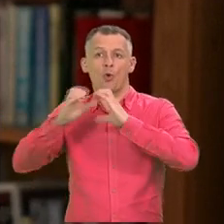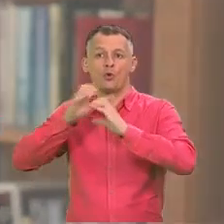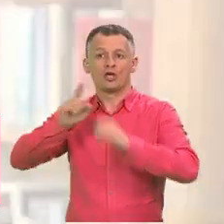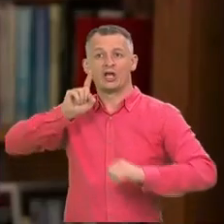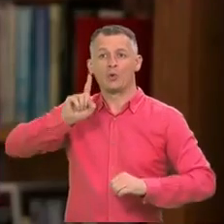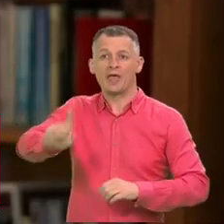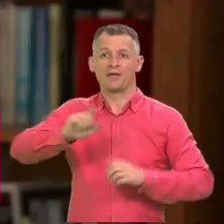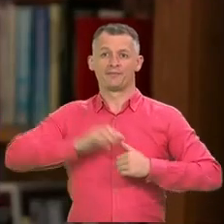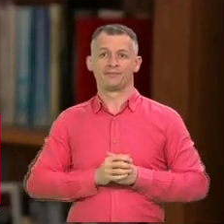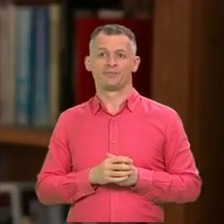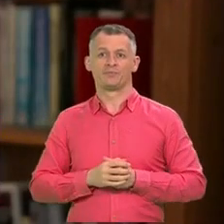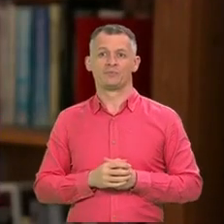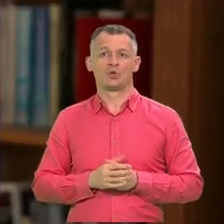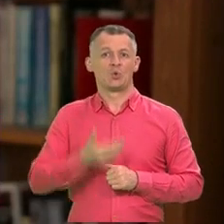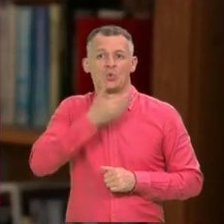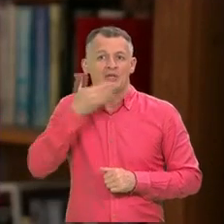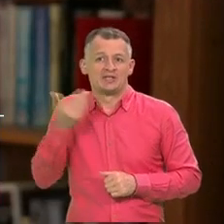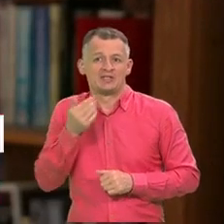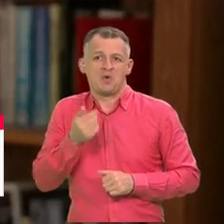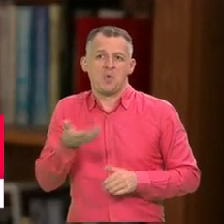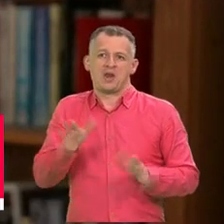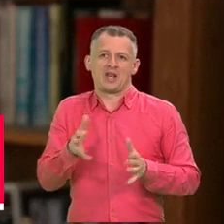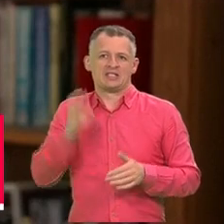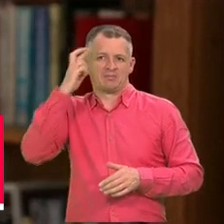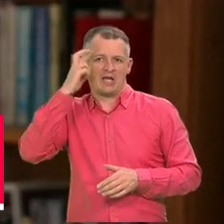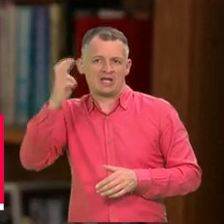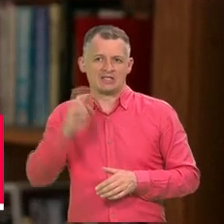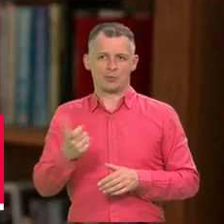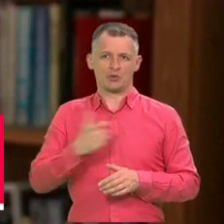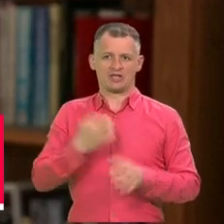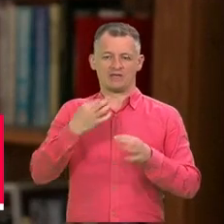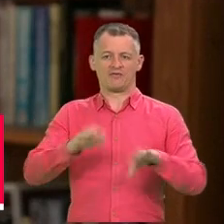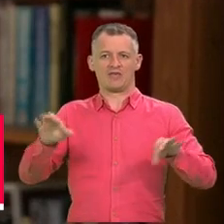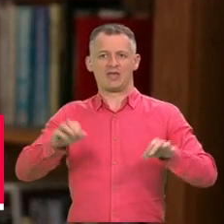it, and you know there is some hope that that could happen, and